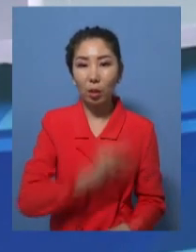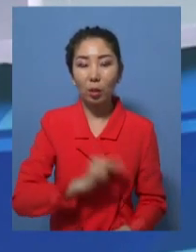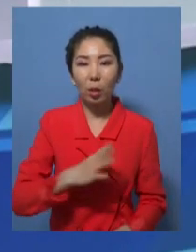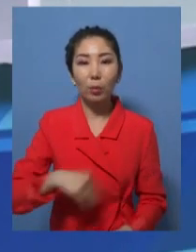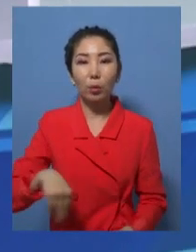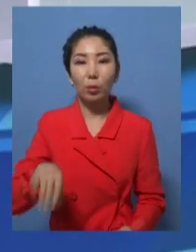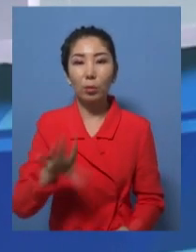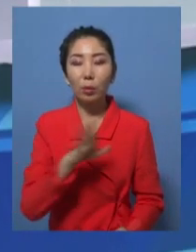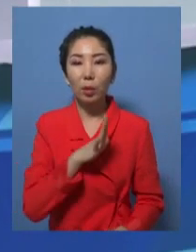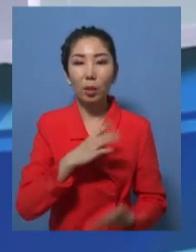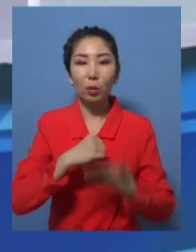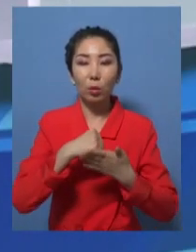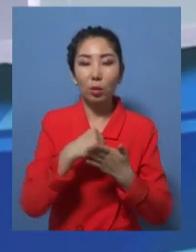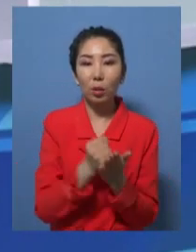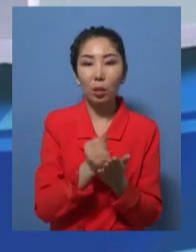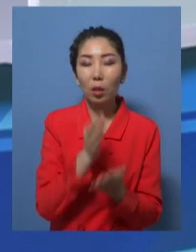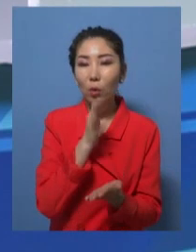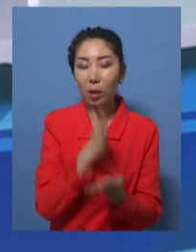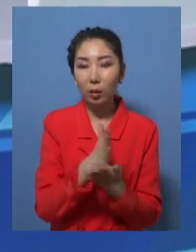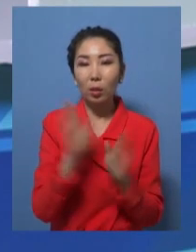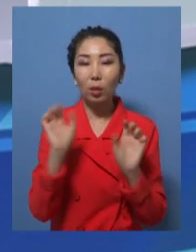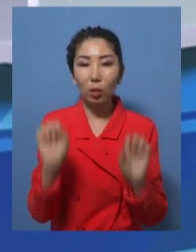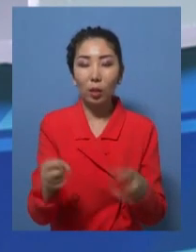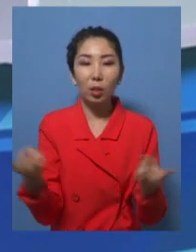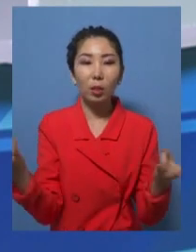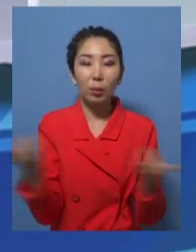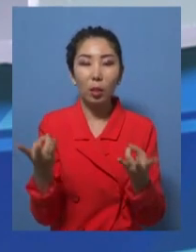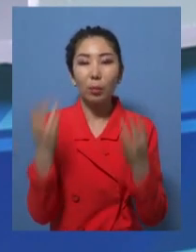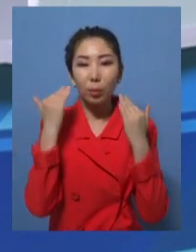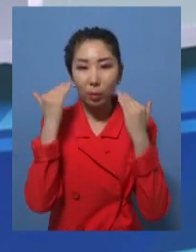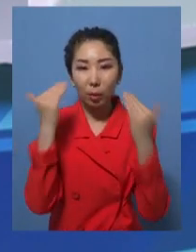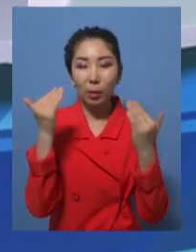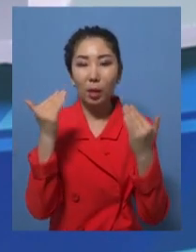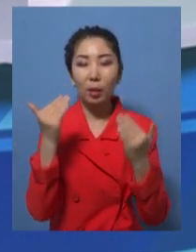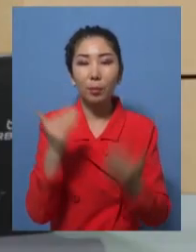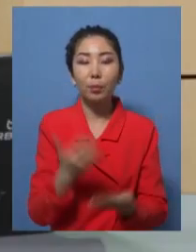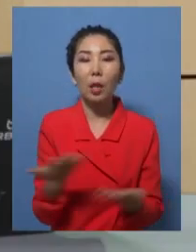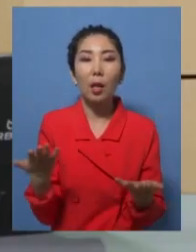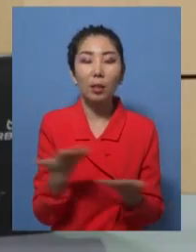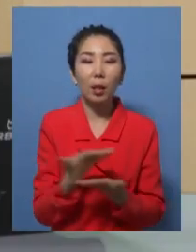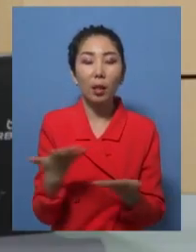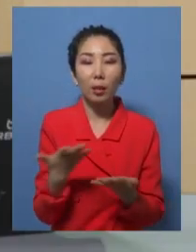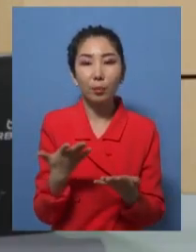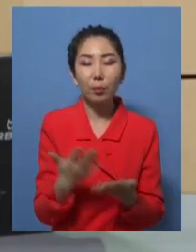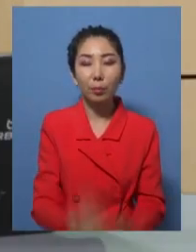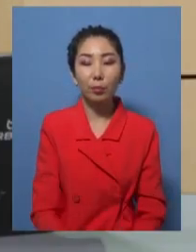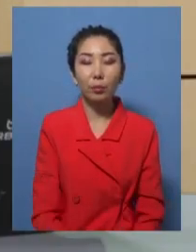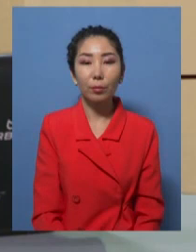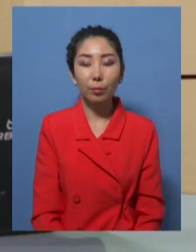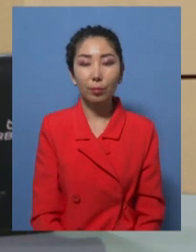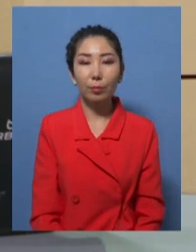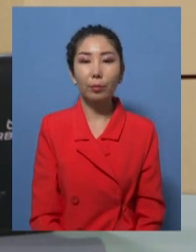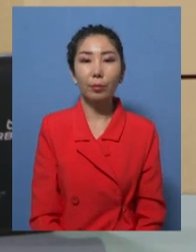яғни белгіленген жерден, рұқсат етілген жерден алу керектігін білмеген бе, әлде қалай? Енді өздерінің